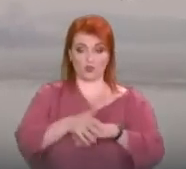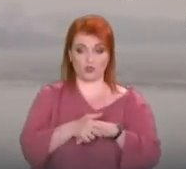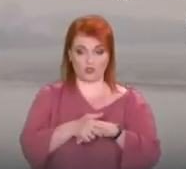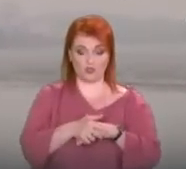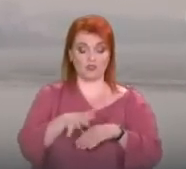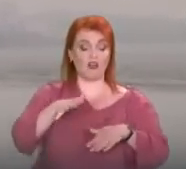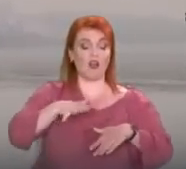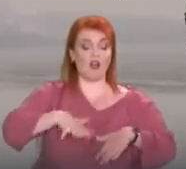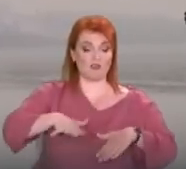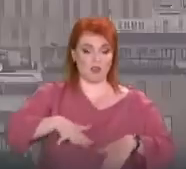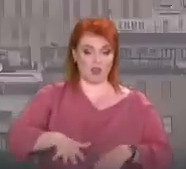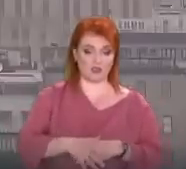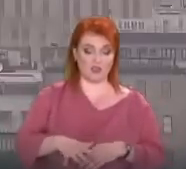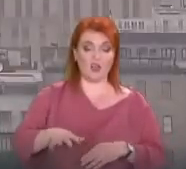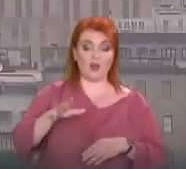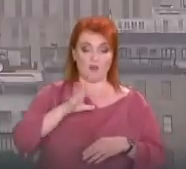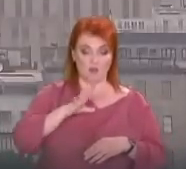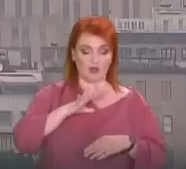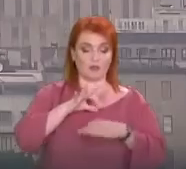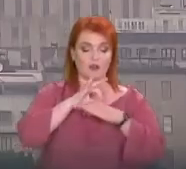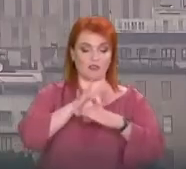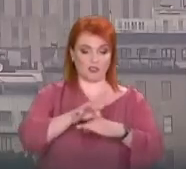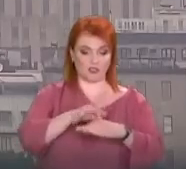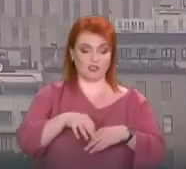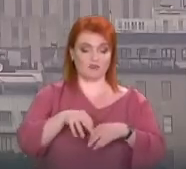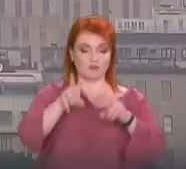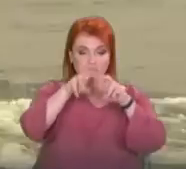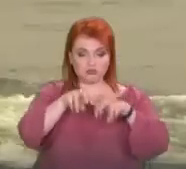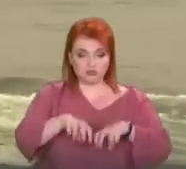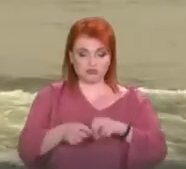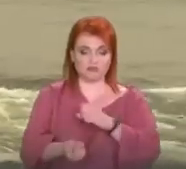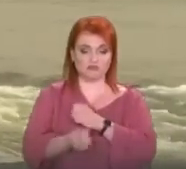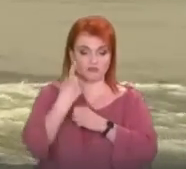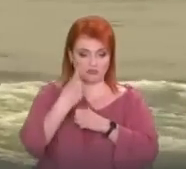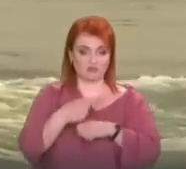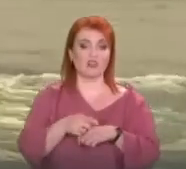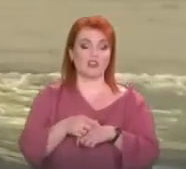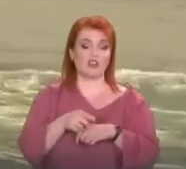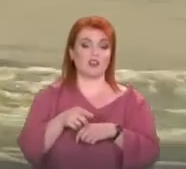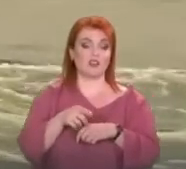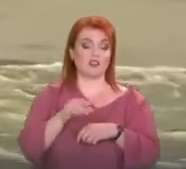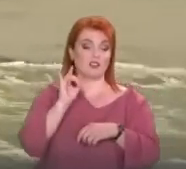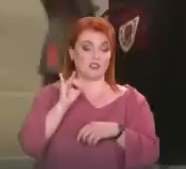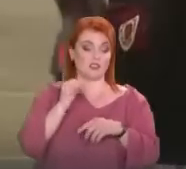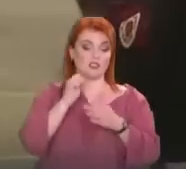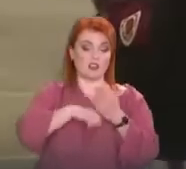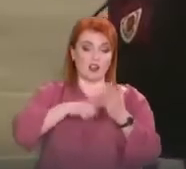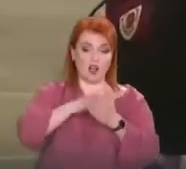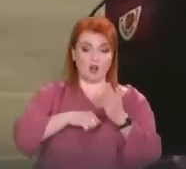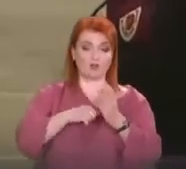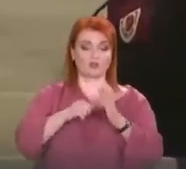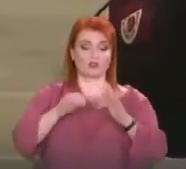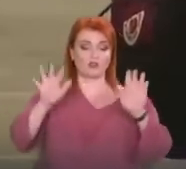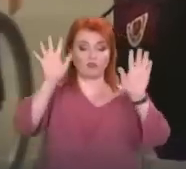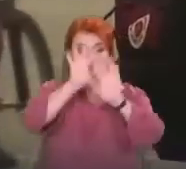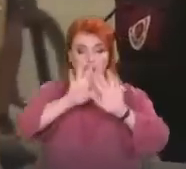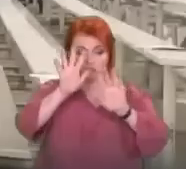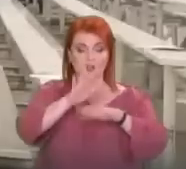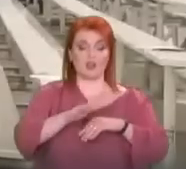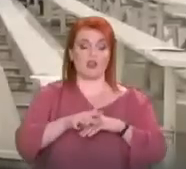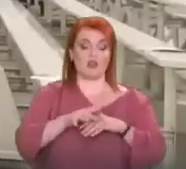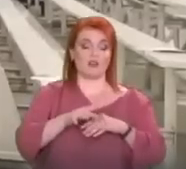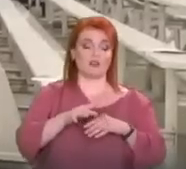fost emisă de o companie specializată. Din cauza fumului, mai multe evenimente au fost anulate, iar activitățile în aer liber au fost